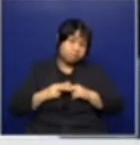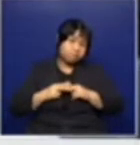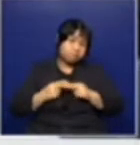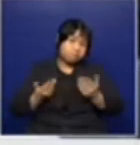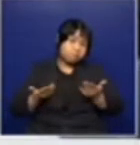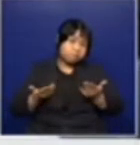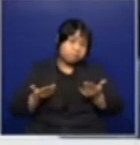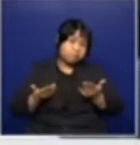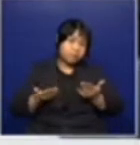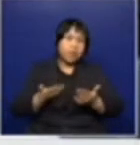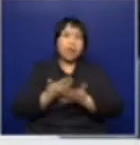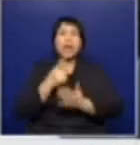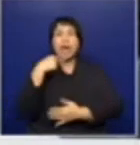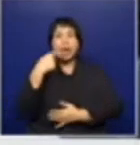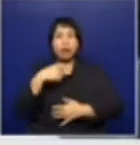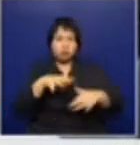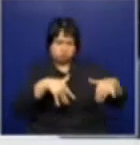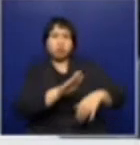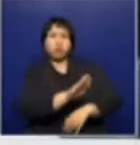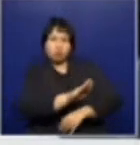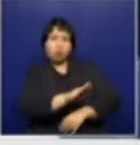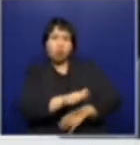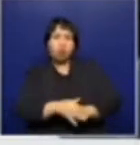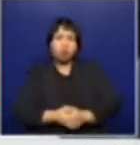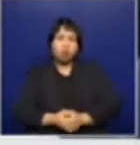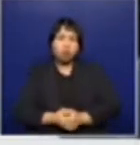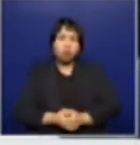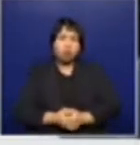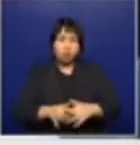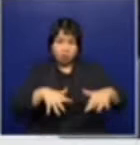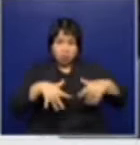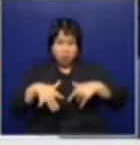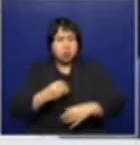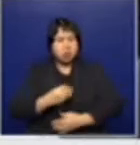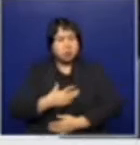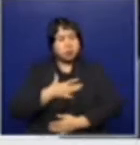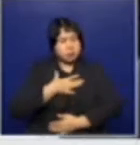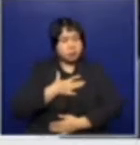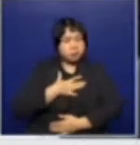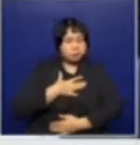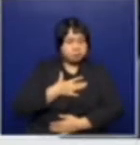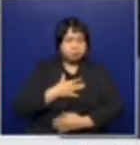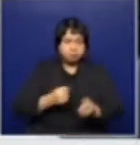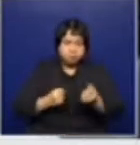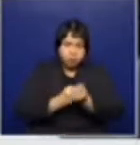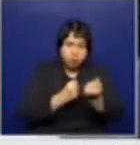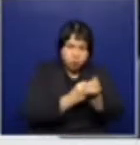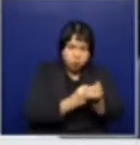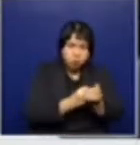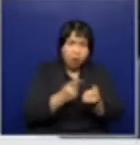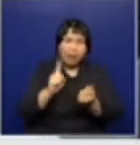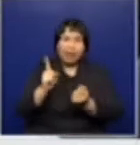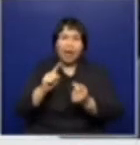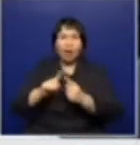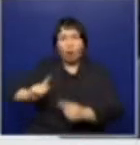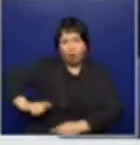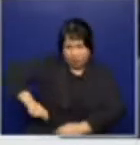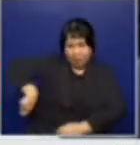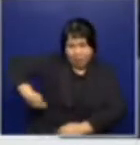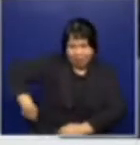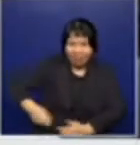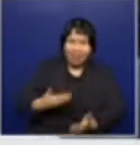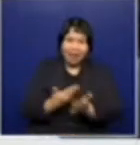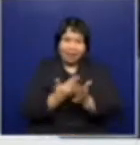มันเป็นเงินของประชาชนครับประชาชนภูมิใจครับต่อสู้เขาพิบัติออกสตางค์คนละบาทคนละ50